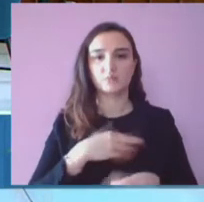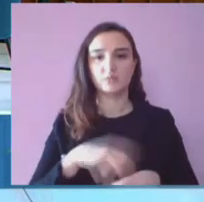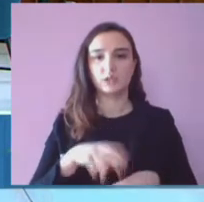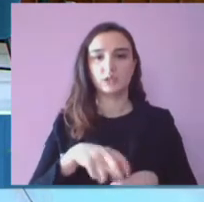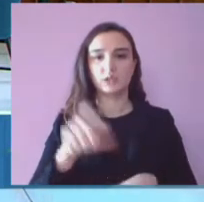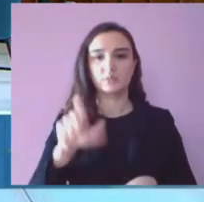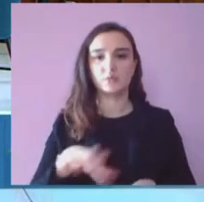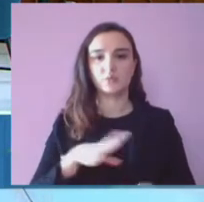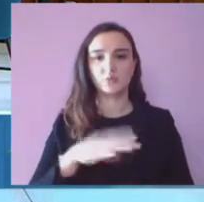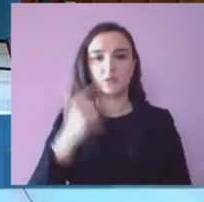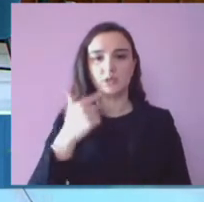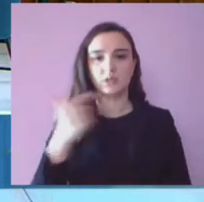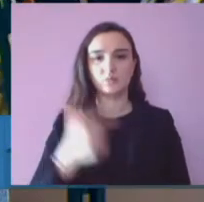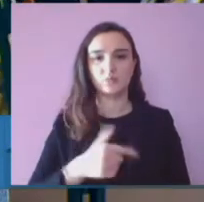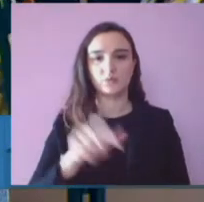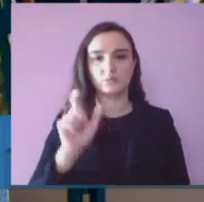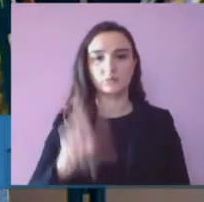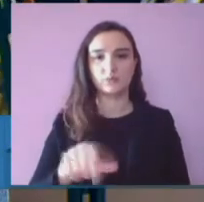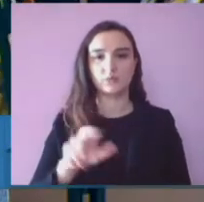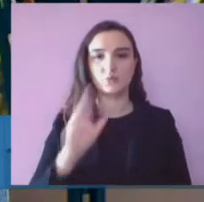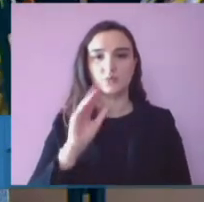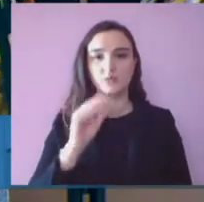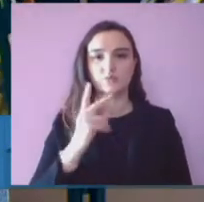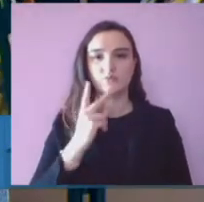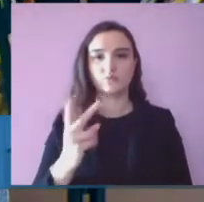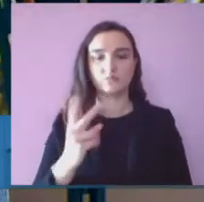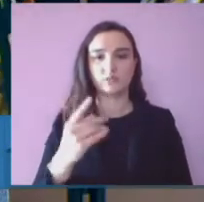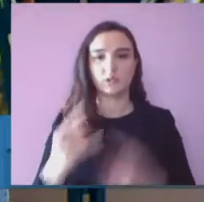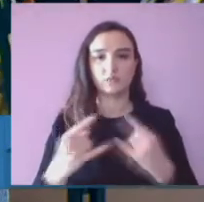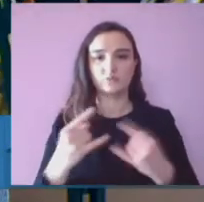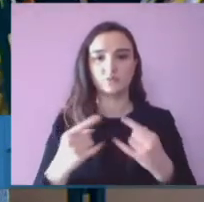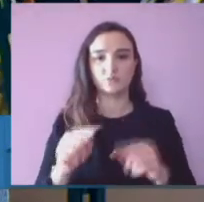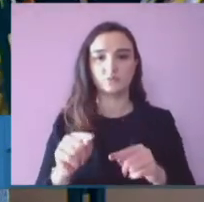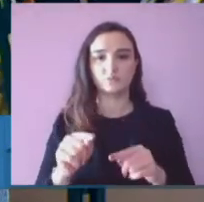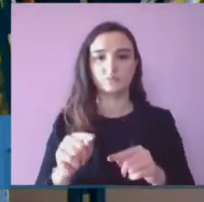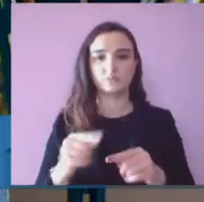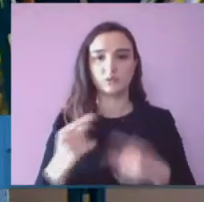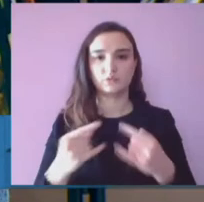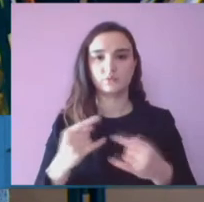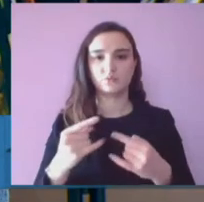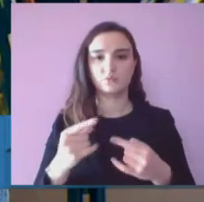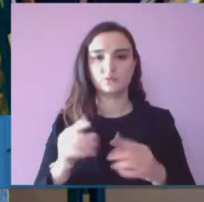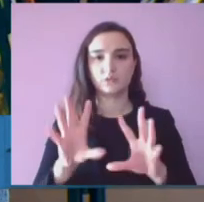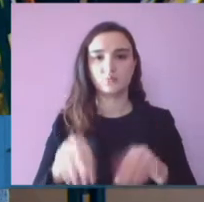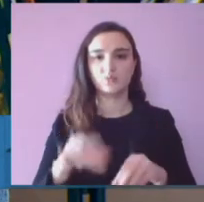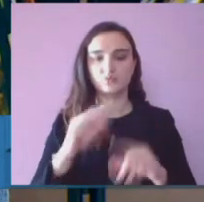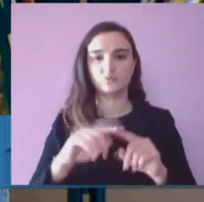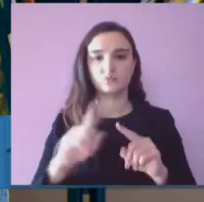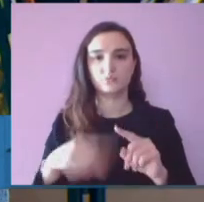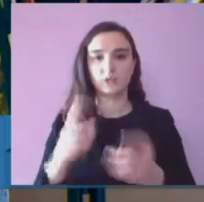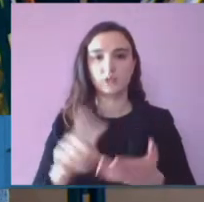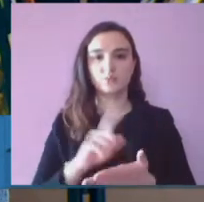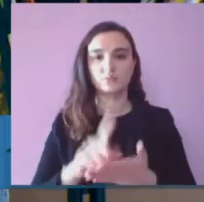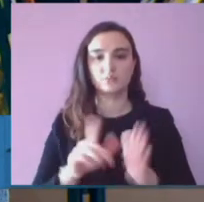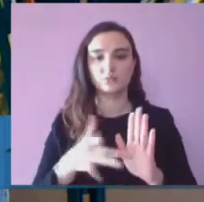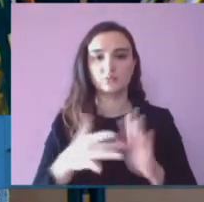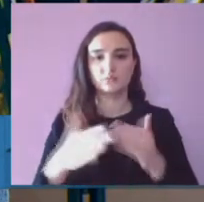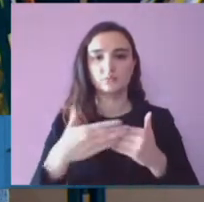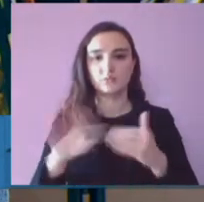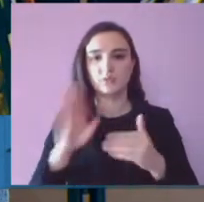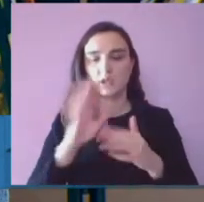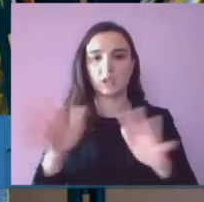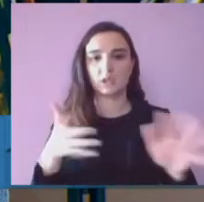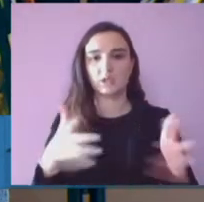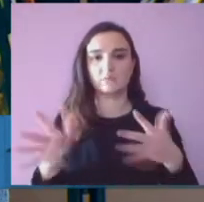განათლებული ადამიანი და როდესაც უყურებდი ტელევიზორს, ტელევიზორის გამორთვის მე აუცილებლად აღებდა ფანჯარას და ანიავებდა